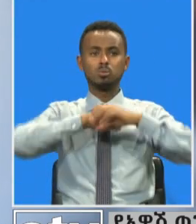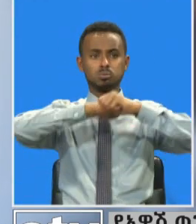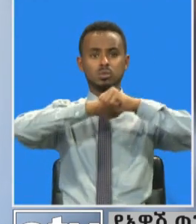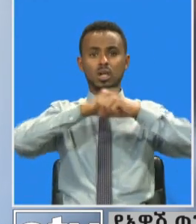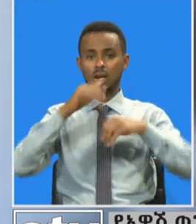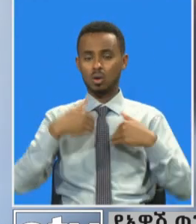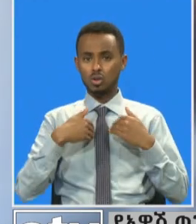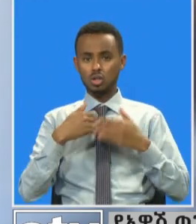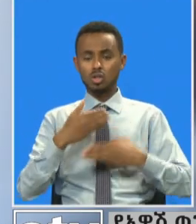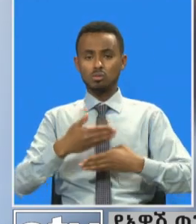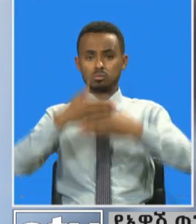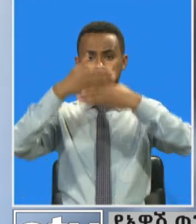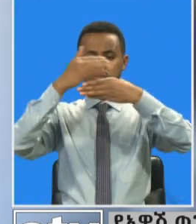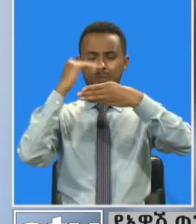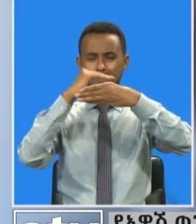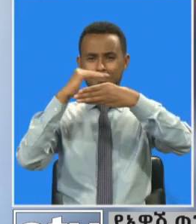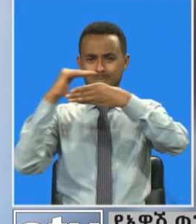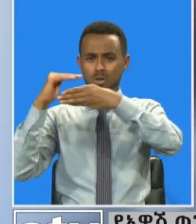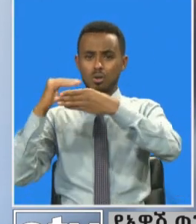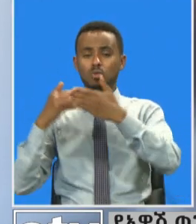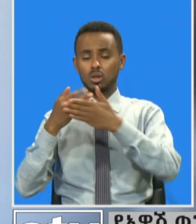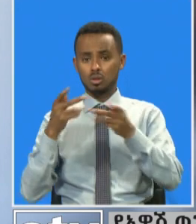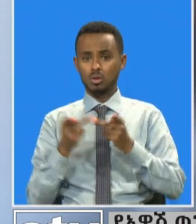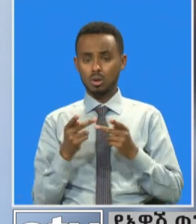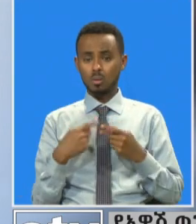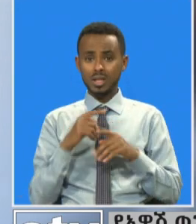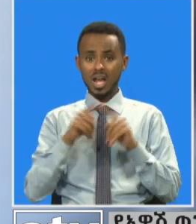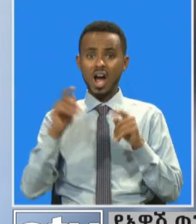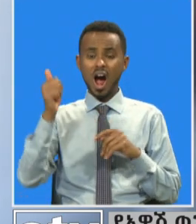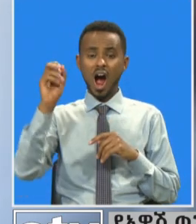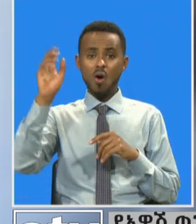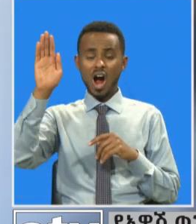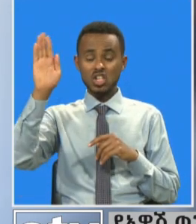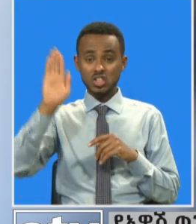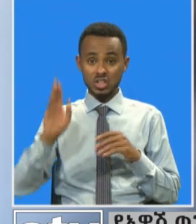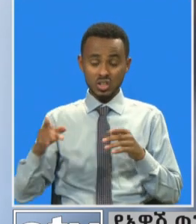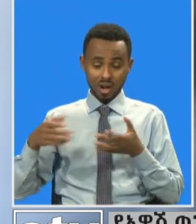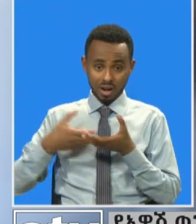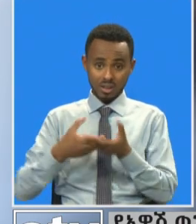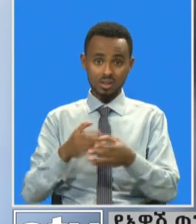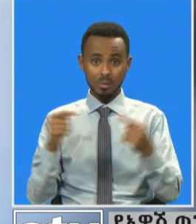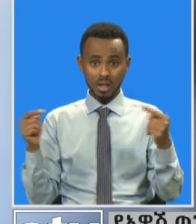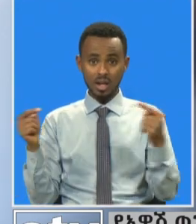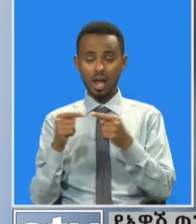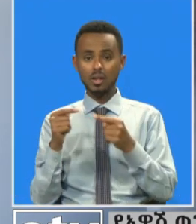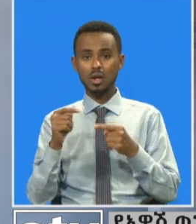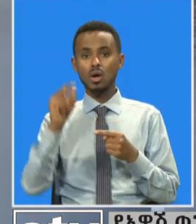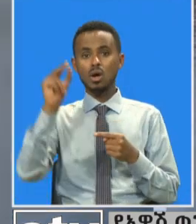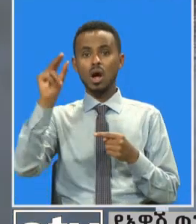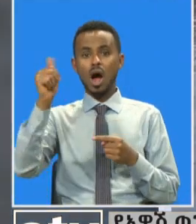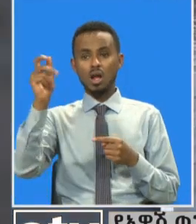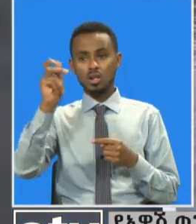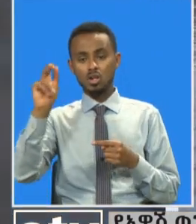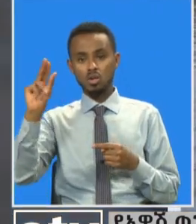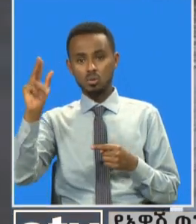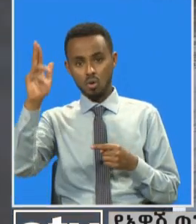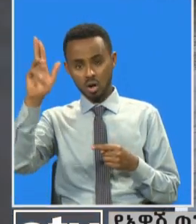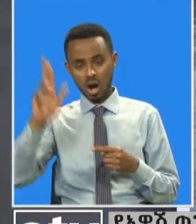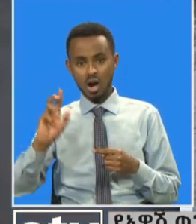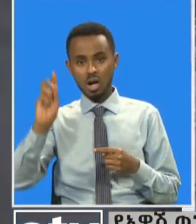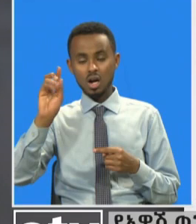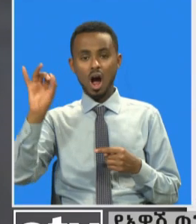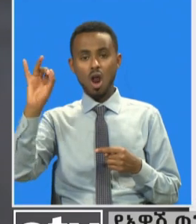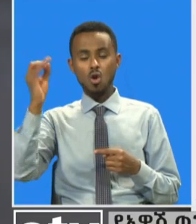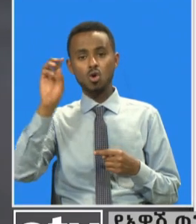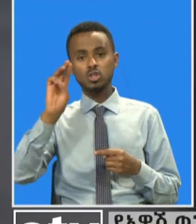ግድቡ ጫፍ ላይ የደረሰበት ቦታዎች አሉ። በተለይ ደግሞ ከአዋሽ ተፋሰስ ጋር ተይዞ ባቲሞራ፣ ቀሎ፣